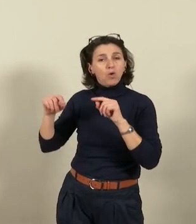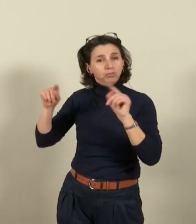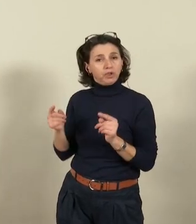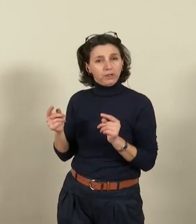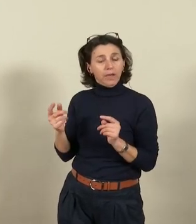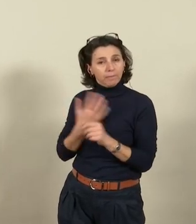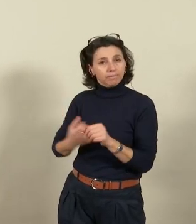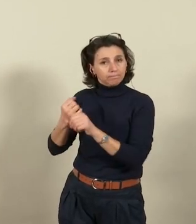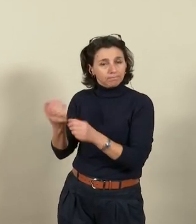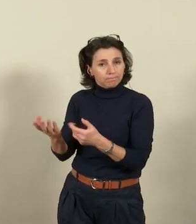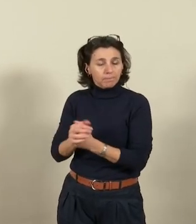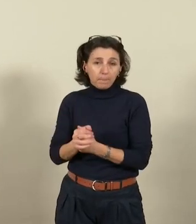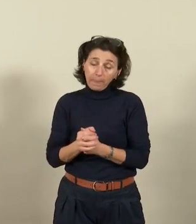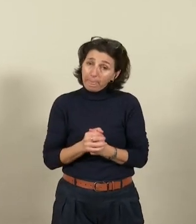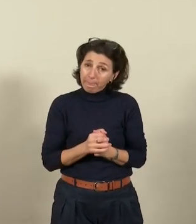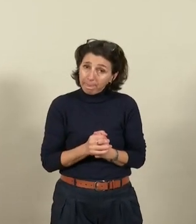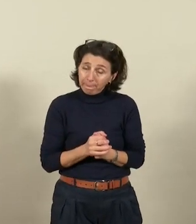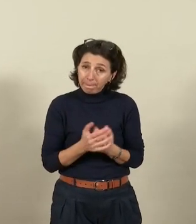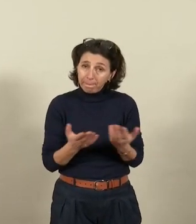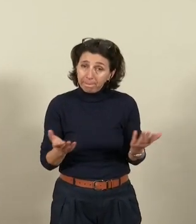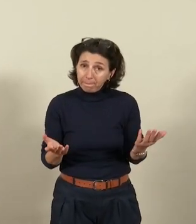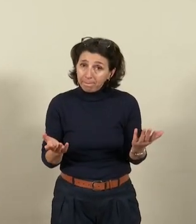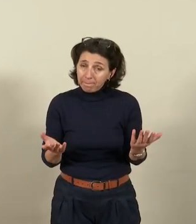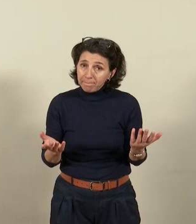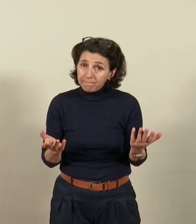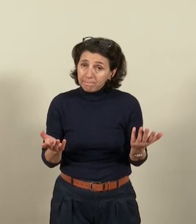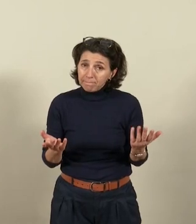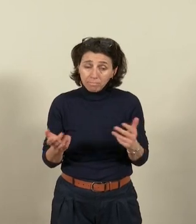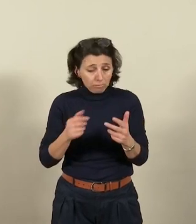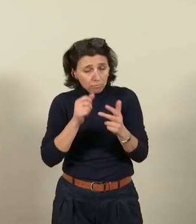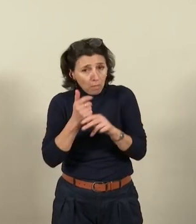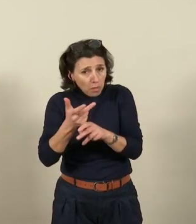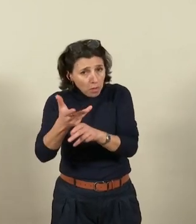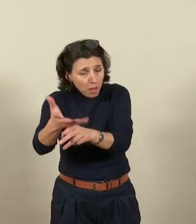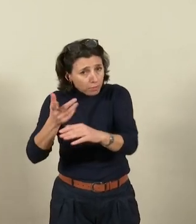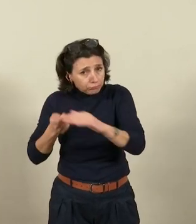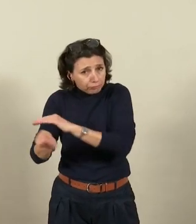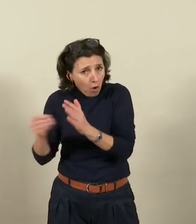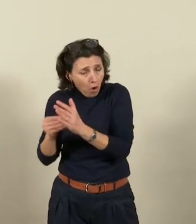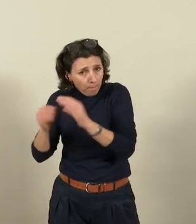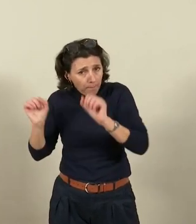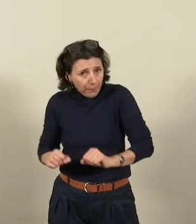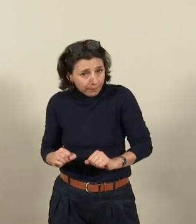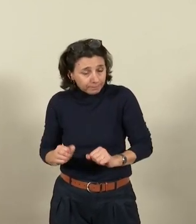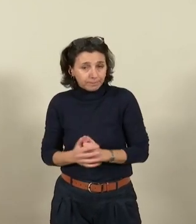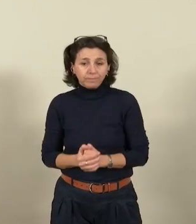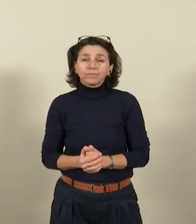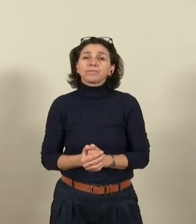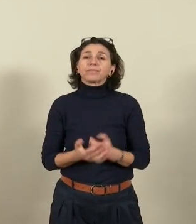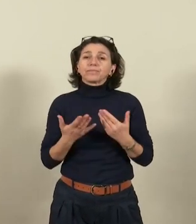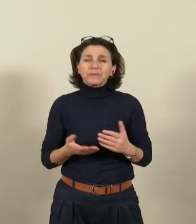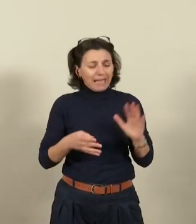présagerait d'ailleurs en rien de l'attribution des des années suivantes maintenant rentrons dans le détail